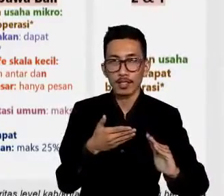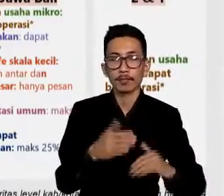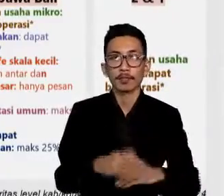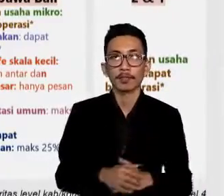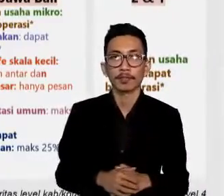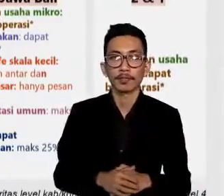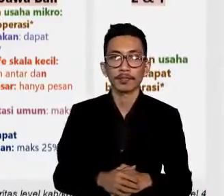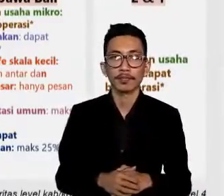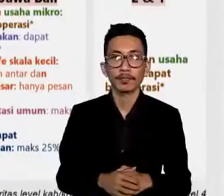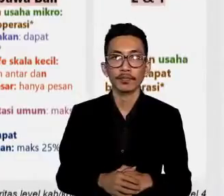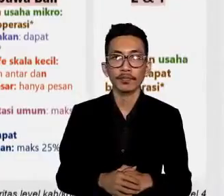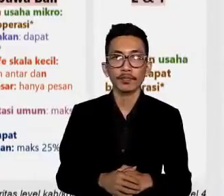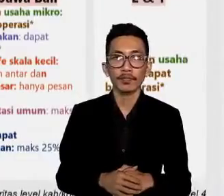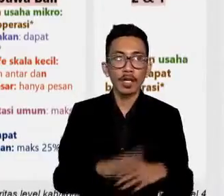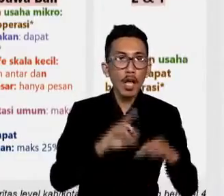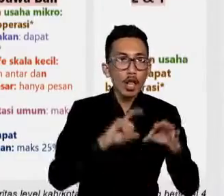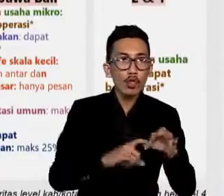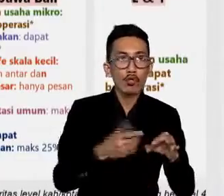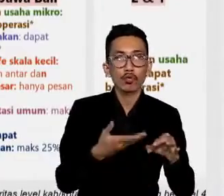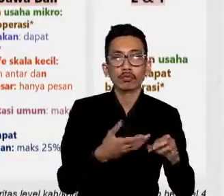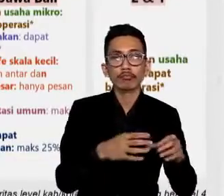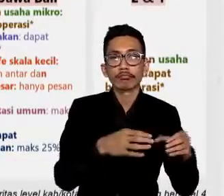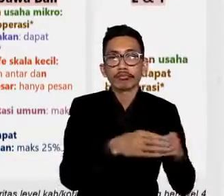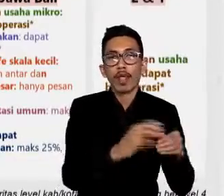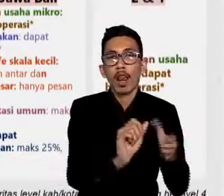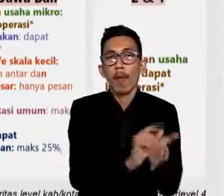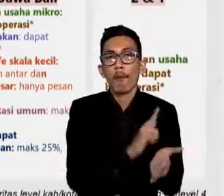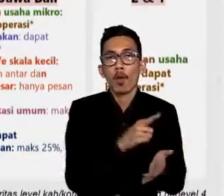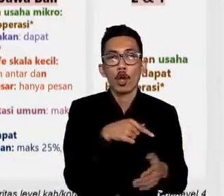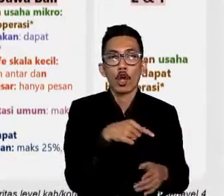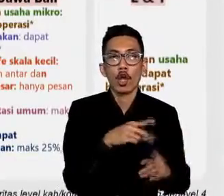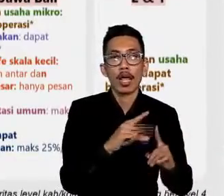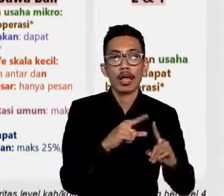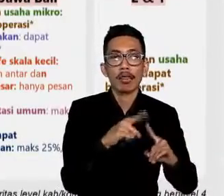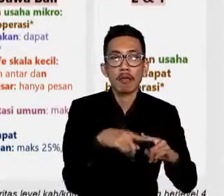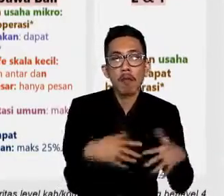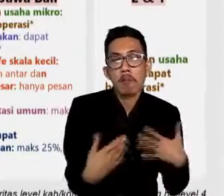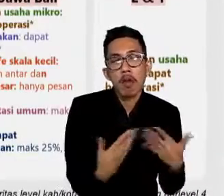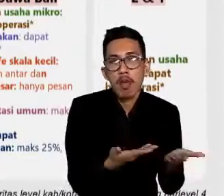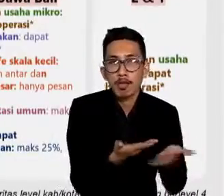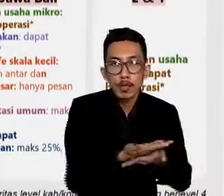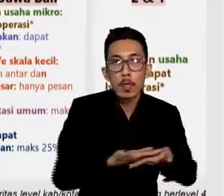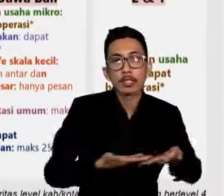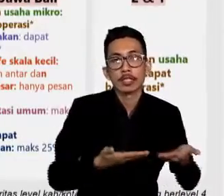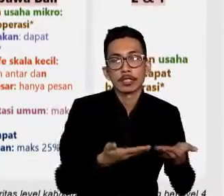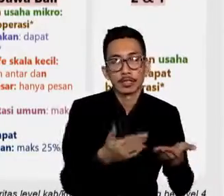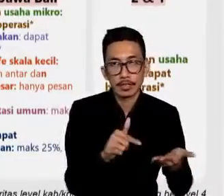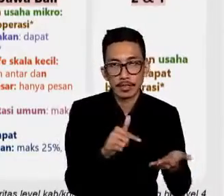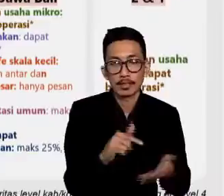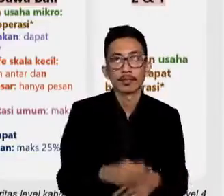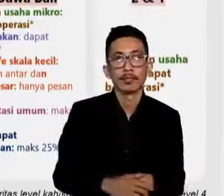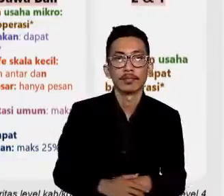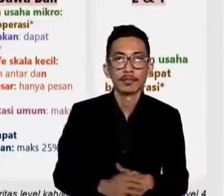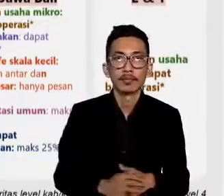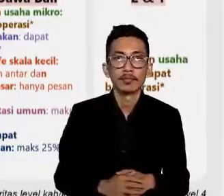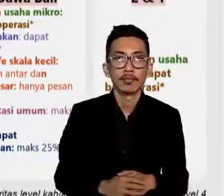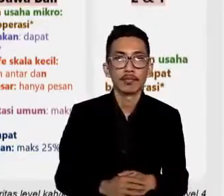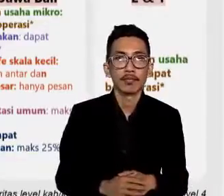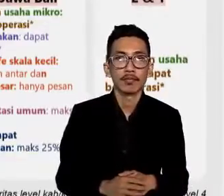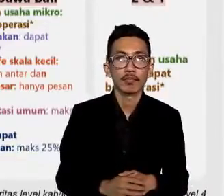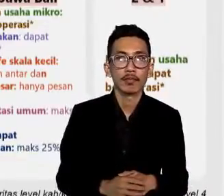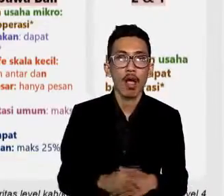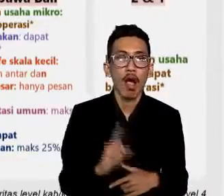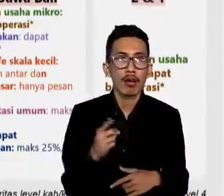klasifikasi zonasi dari rt dalam kebijakan ini juga tertuang wacana